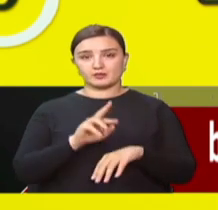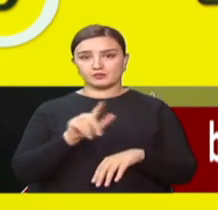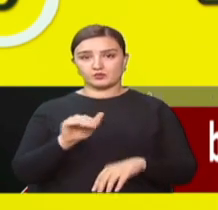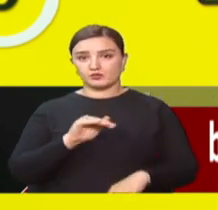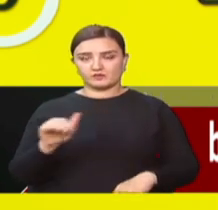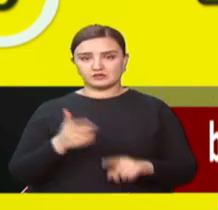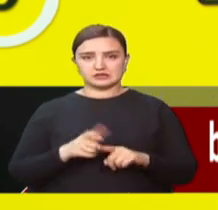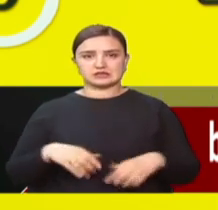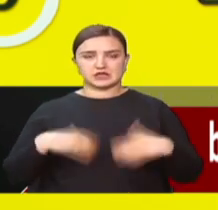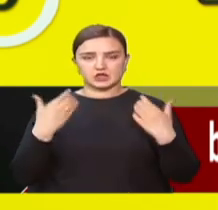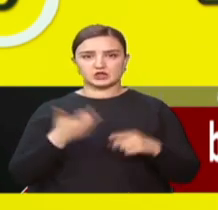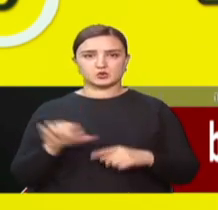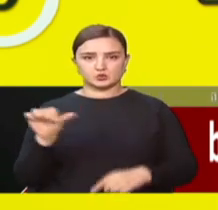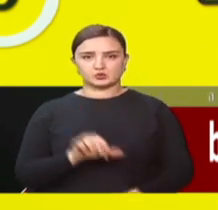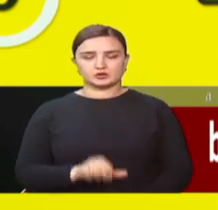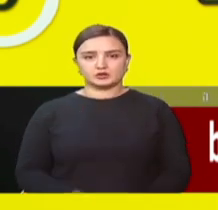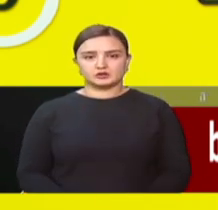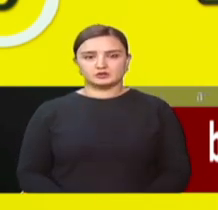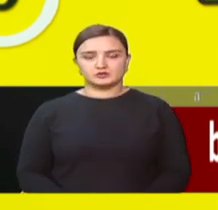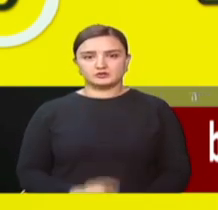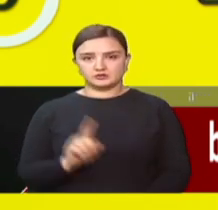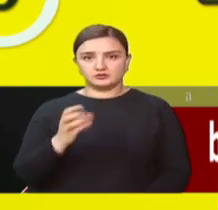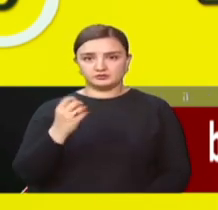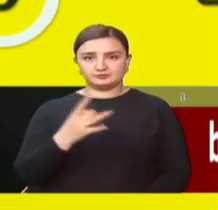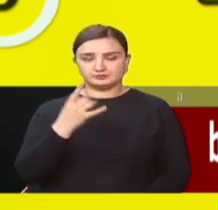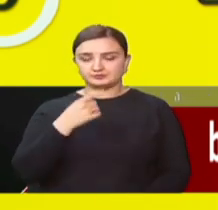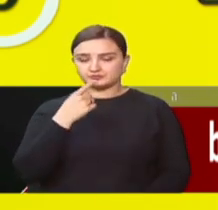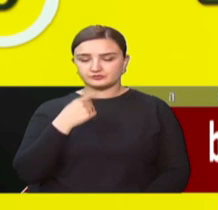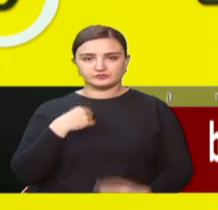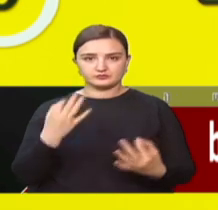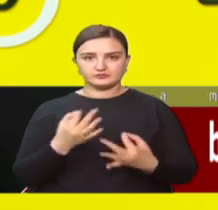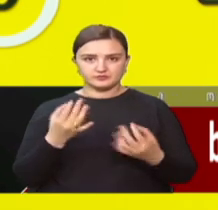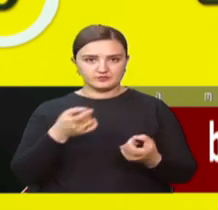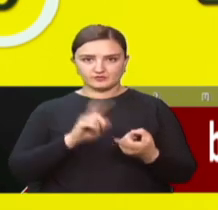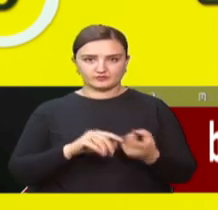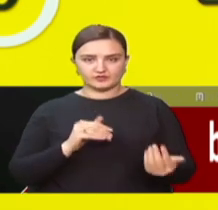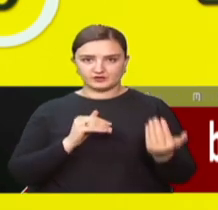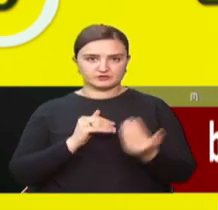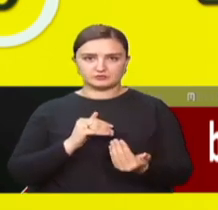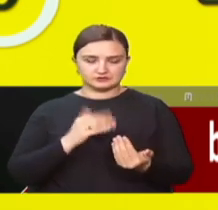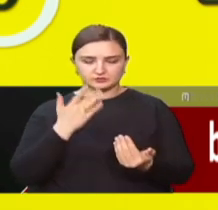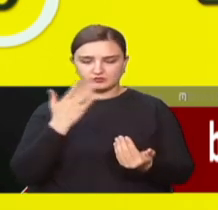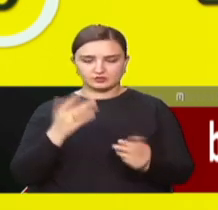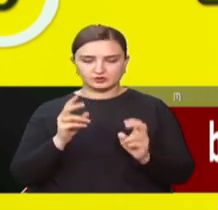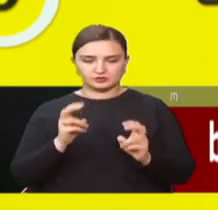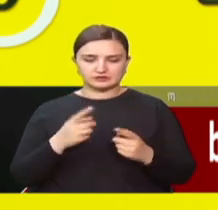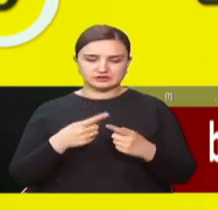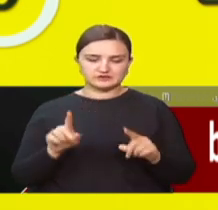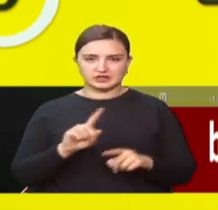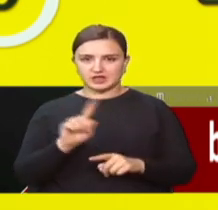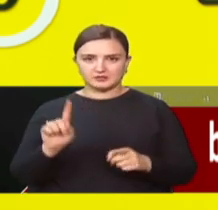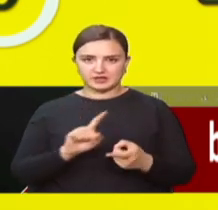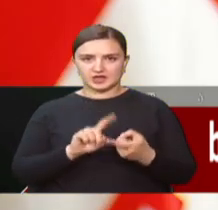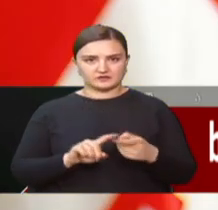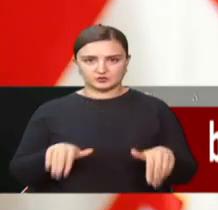ძალიან საგანგაშოა, ძალიან ცუდია, მაგრამ კიდევ თქვა, რომ ჩვენ არანაირი კავშირი მასთან პოლიტიკური ან სხვა რაიმე